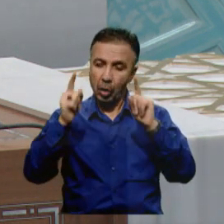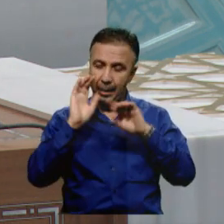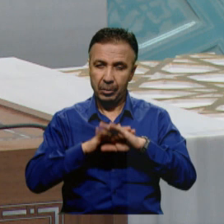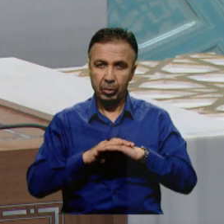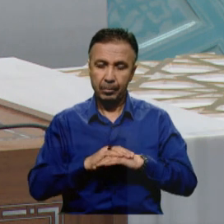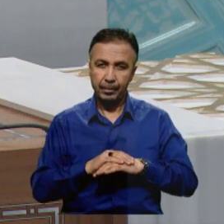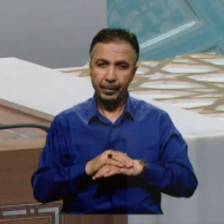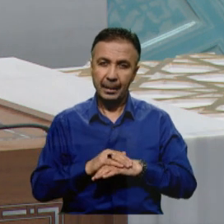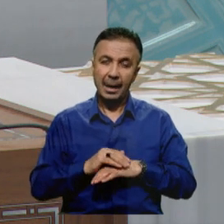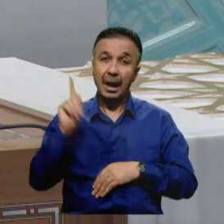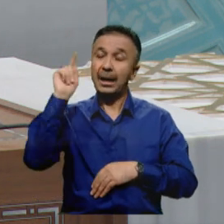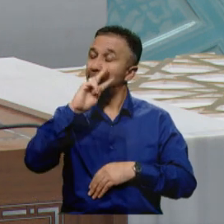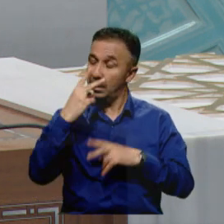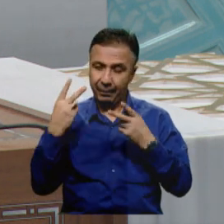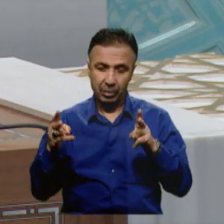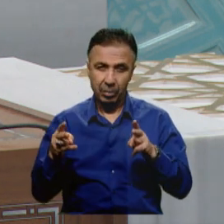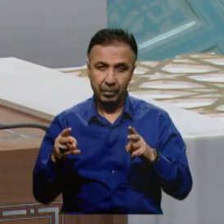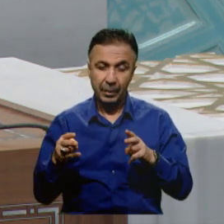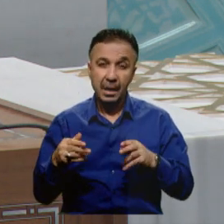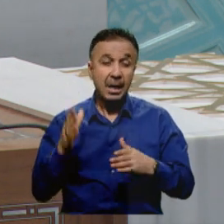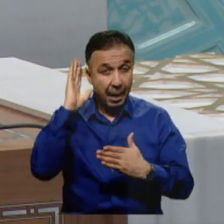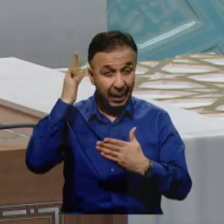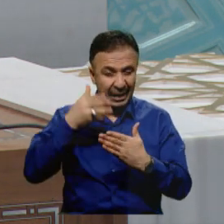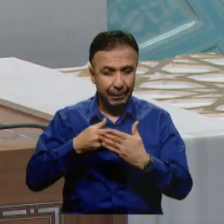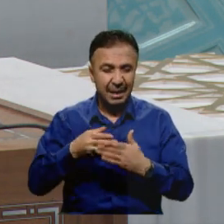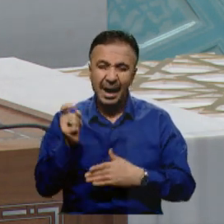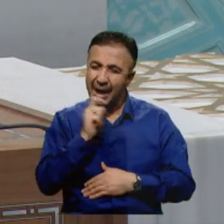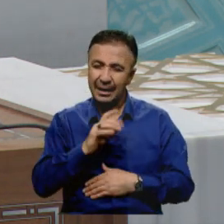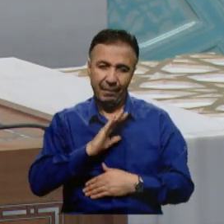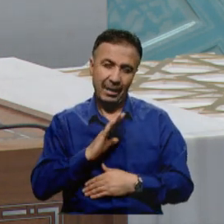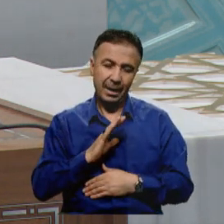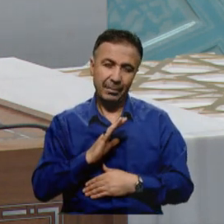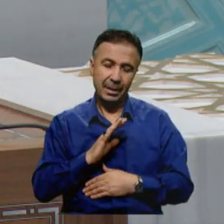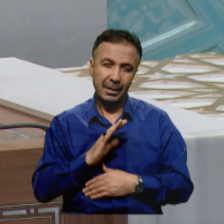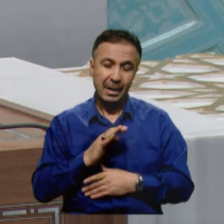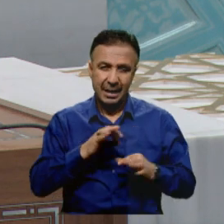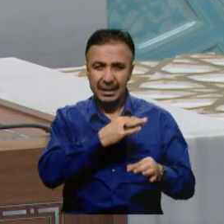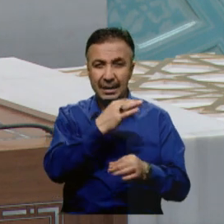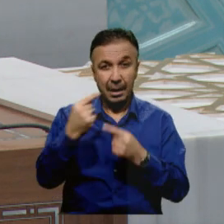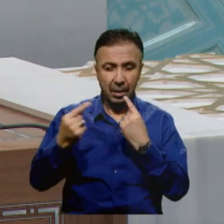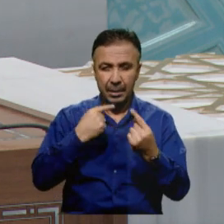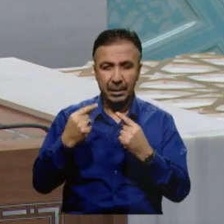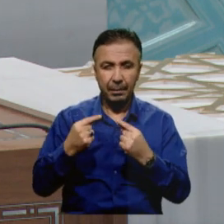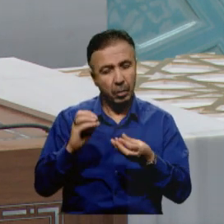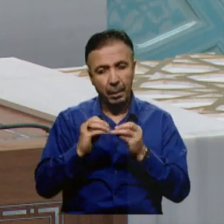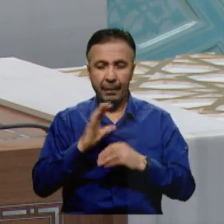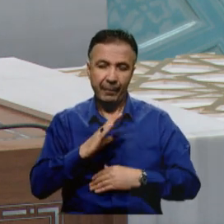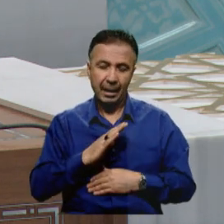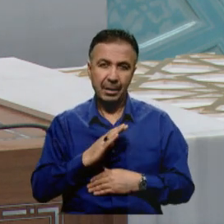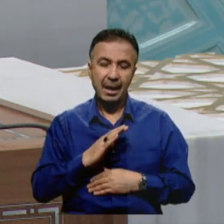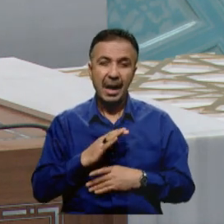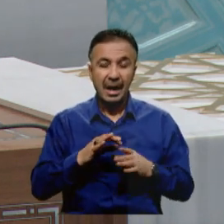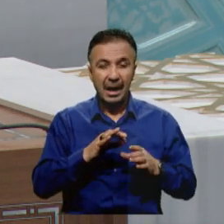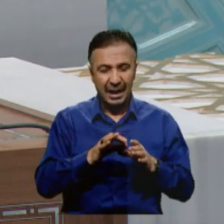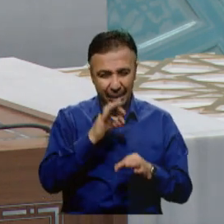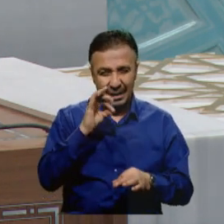yokluyor. İbadette bir kusur var mı? İnsanlarla ilişkilerde bir kusur var mı? Herhangi bir insanın hakkı hukuk